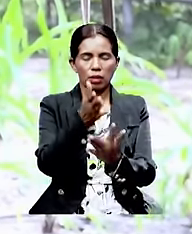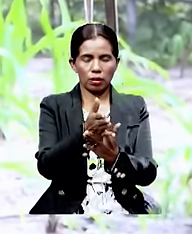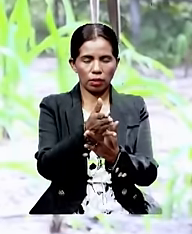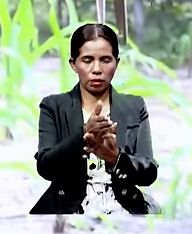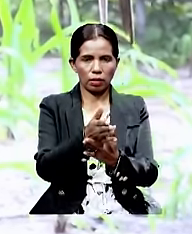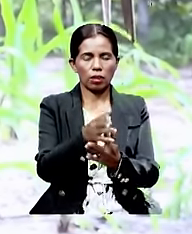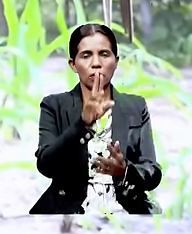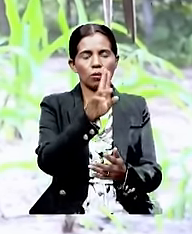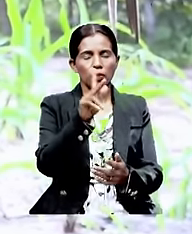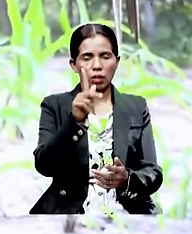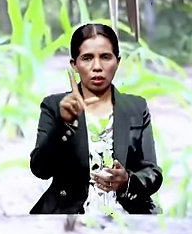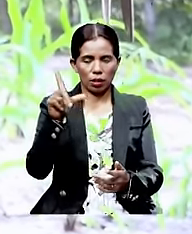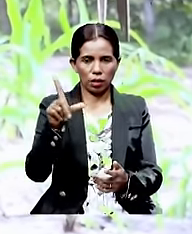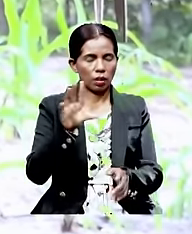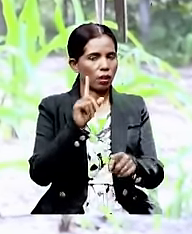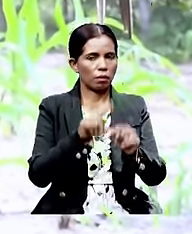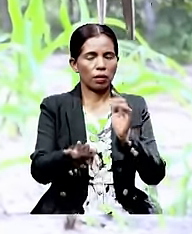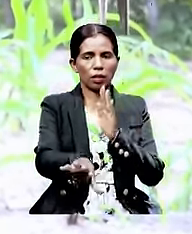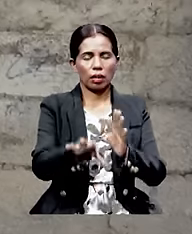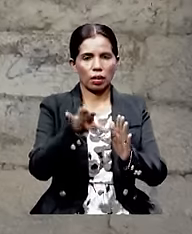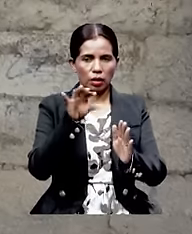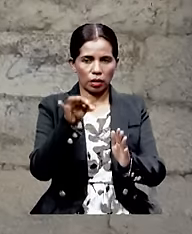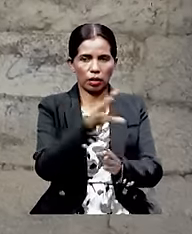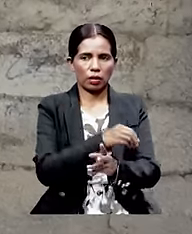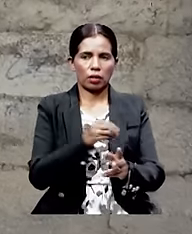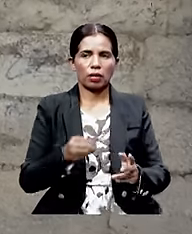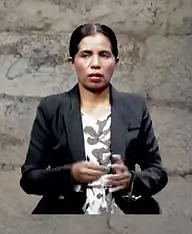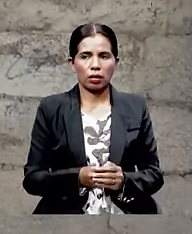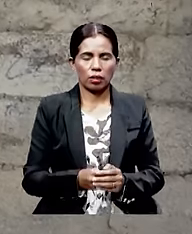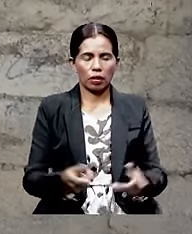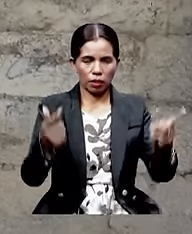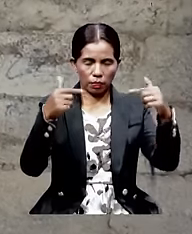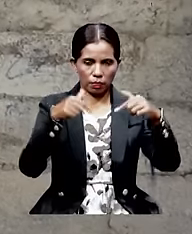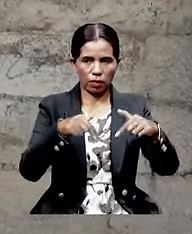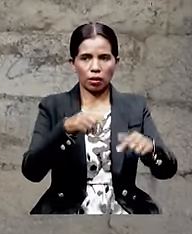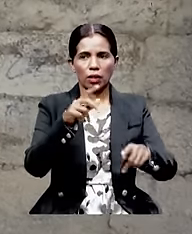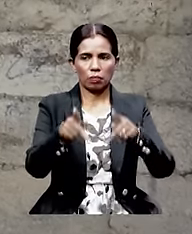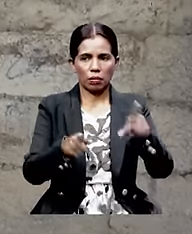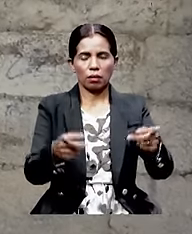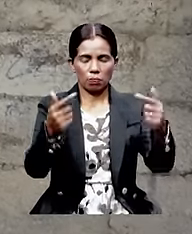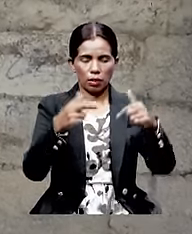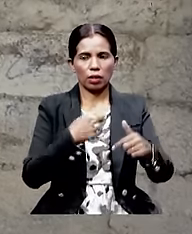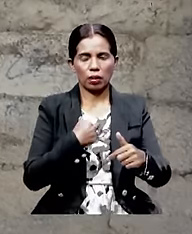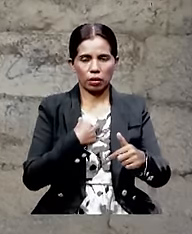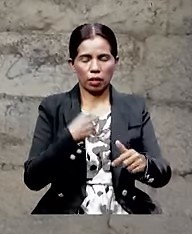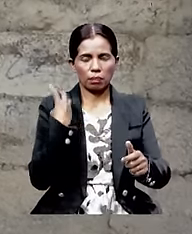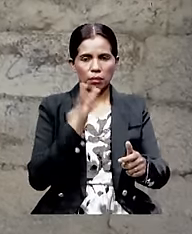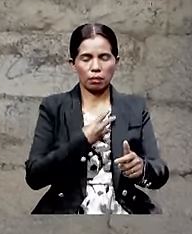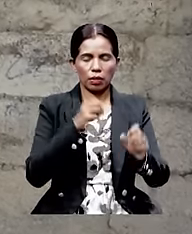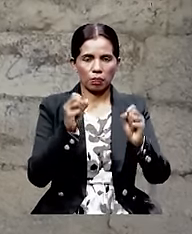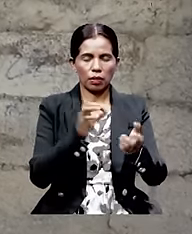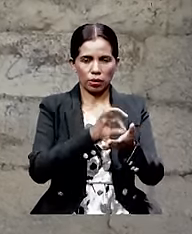bitlek. Ni level hetan ha permeru mane kriteria emane tenggi mai rasik para ambela register para hara emane